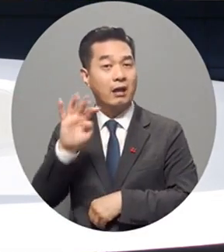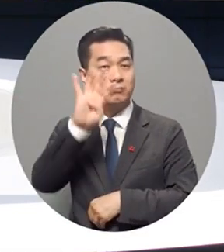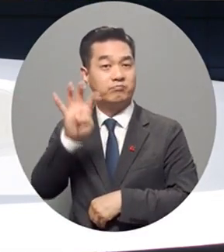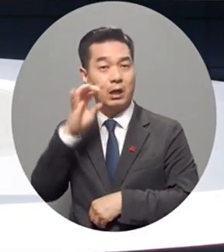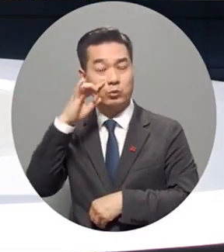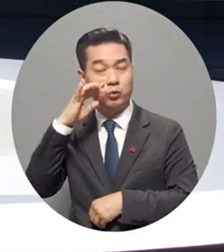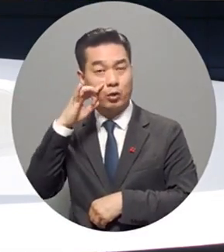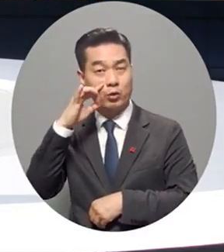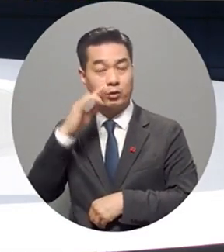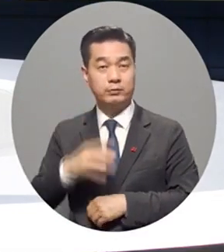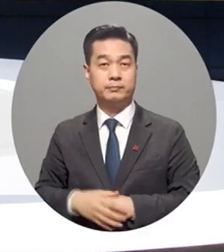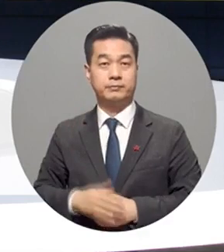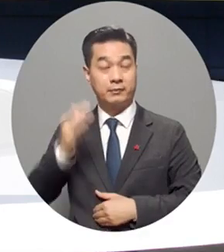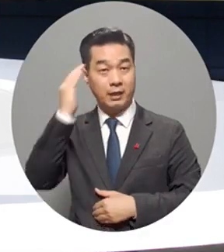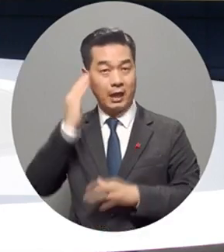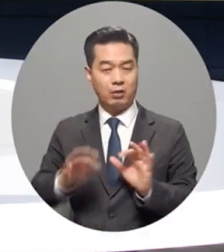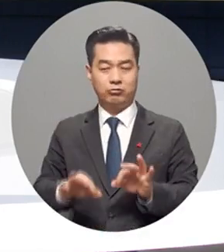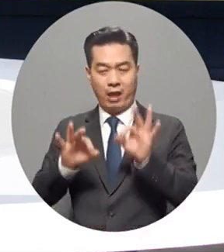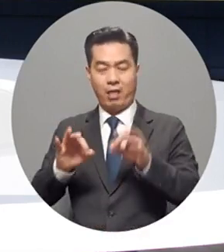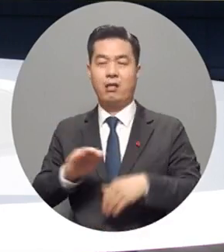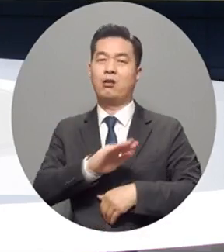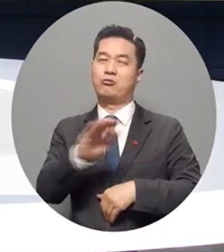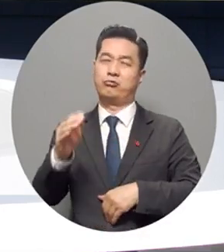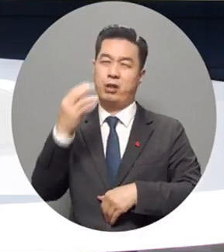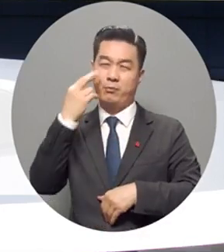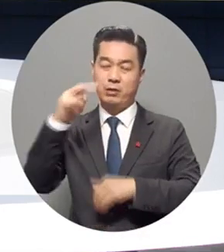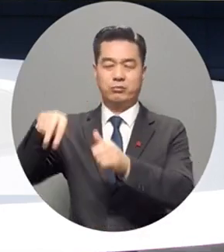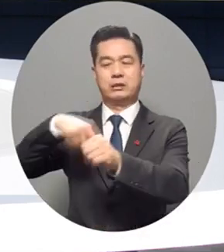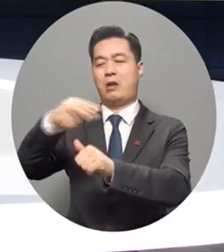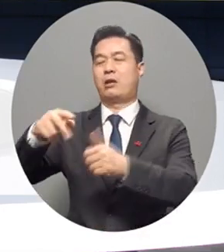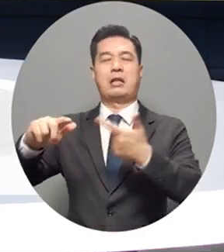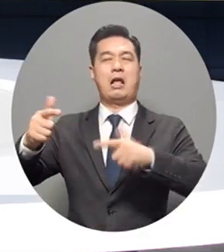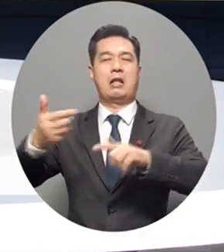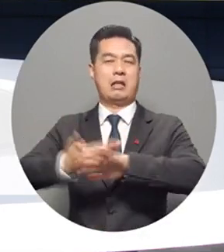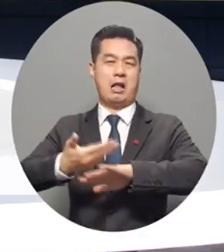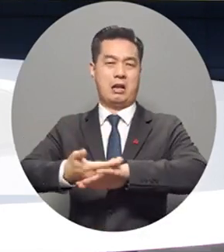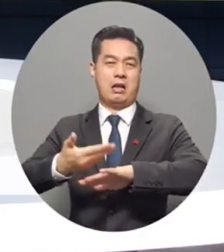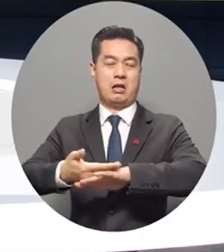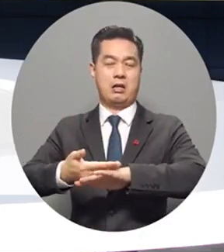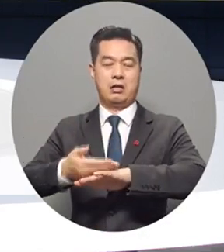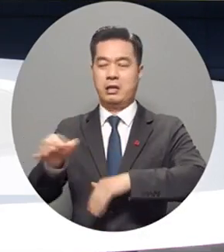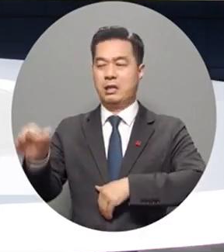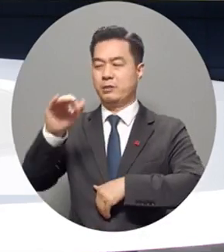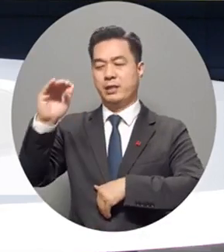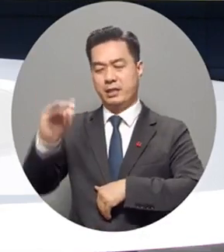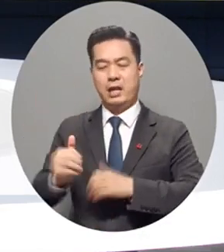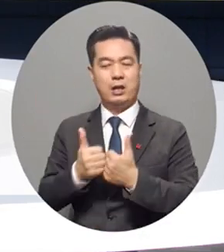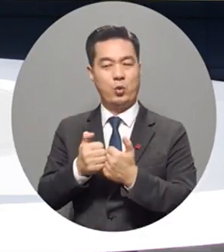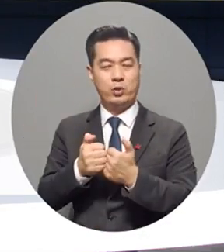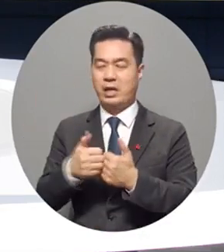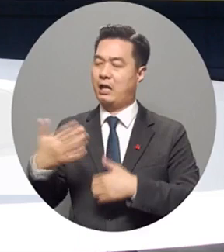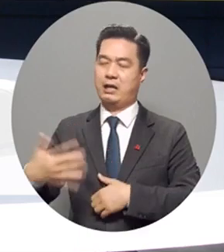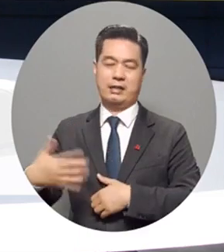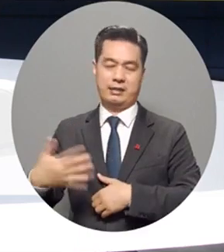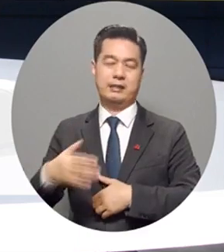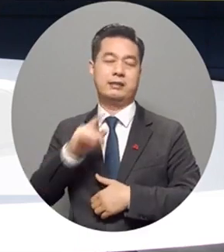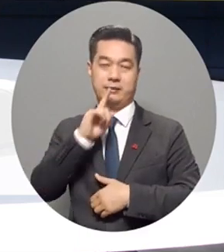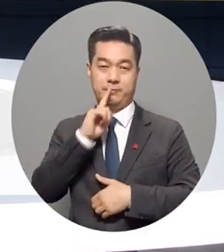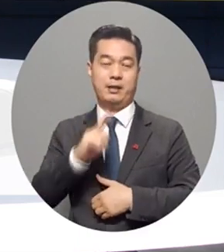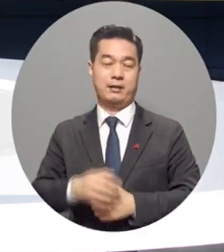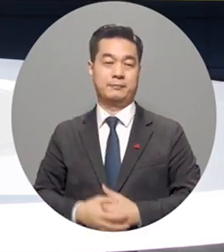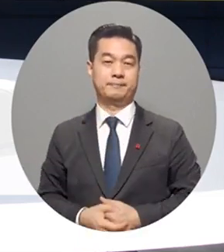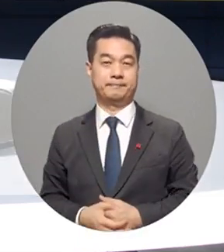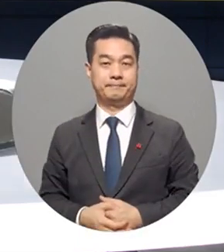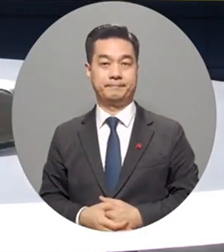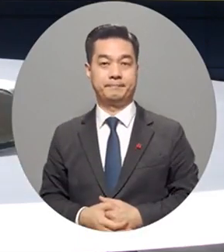있는데요. 한국은행이 우리나라는 미국과 상황이 다르다면서 아직 금리 인하를 논의할 때는 아니라고 선을